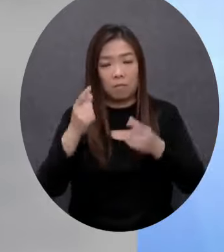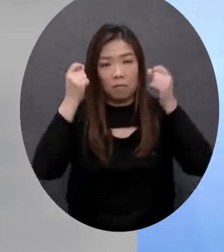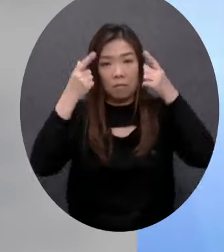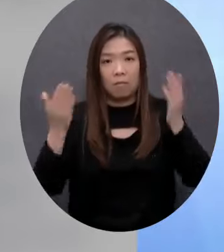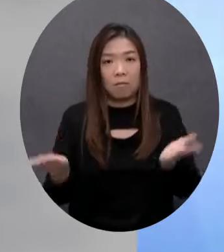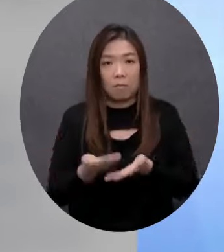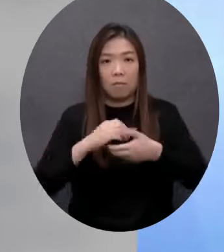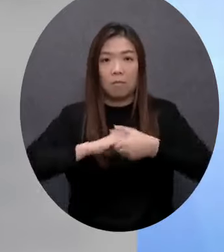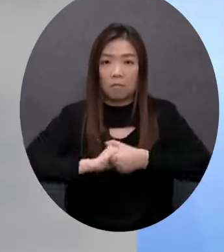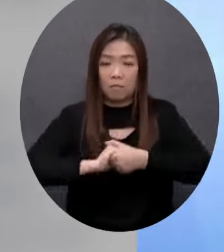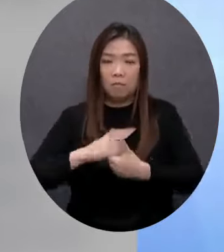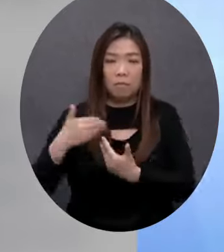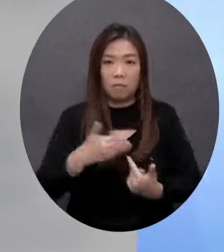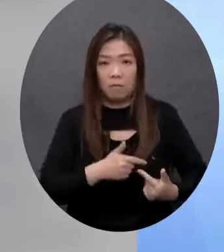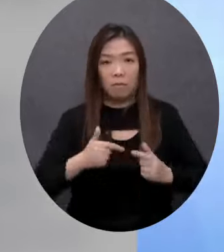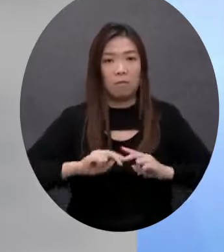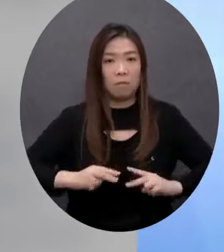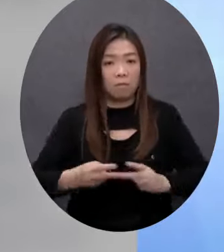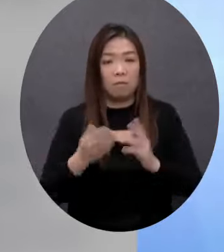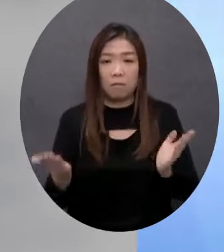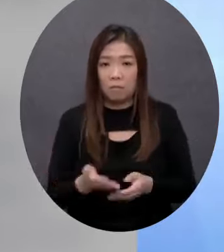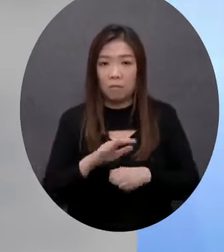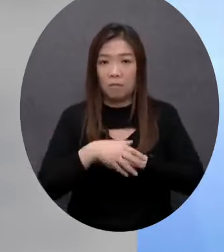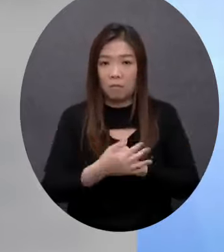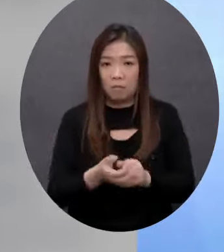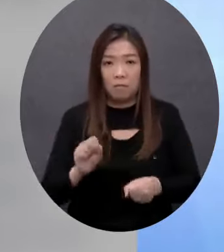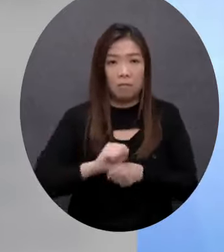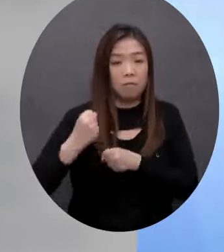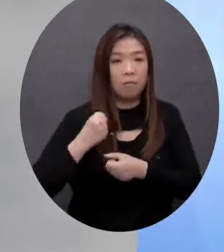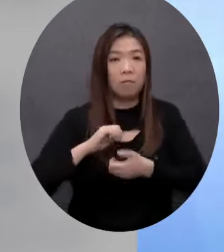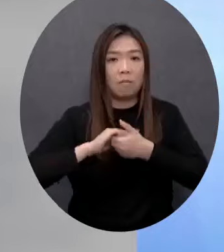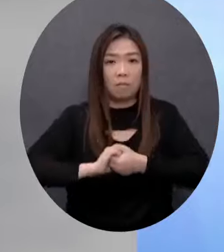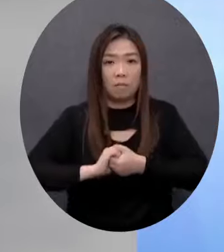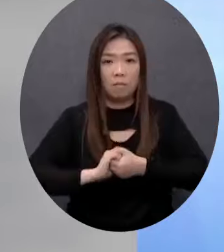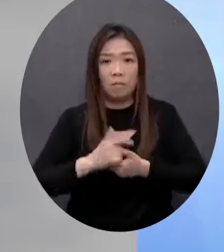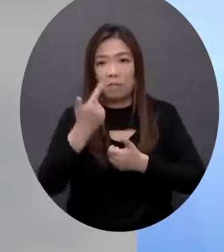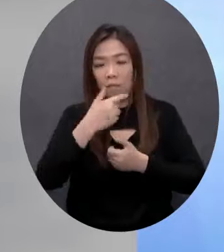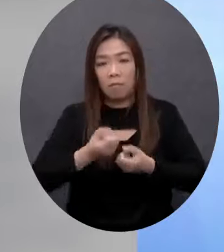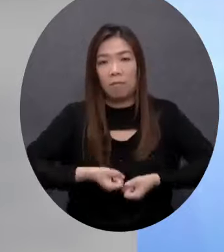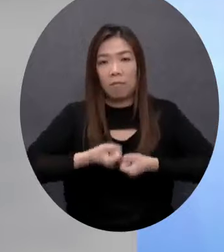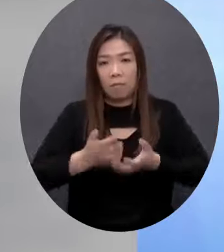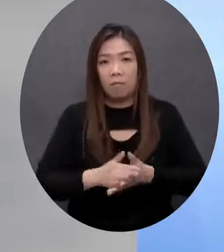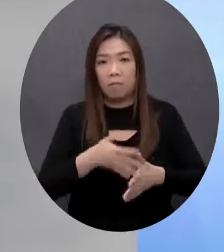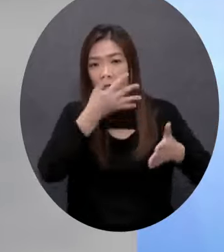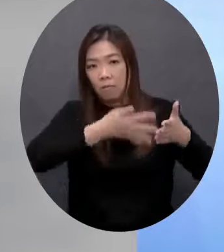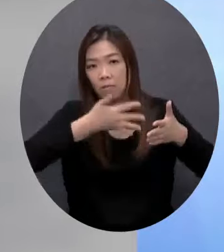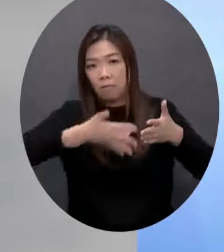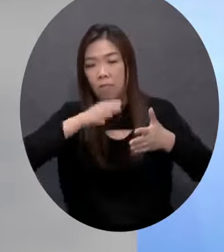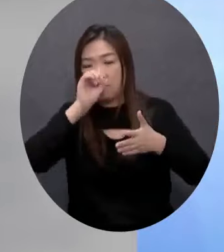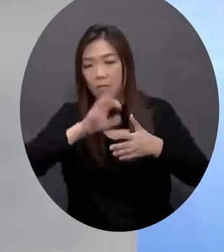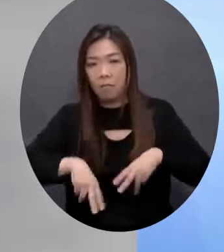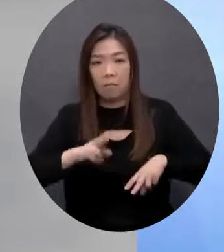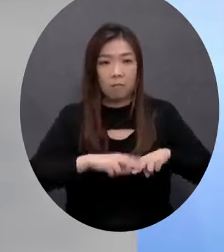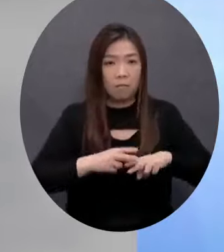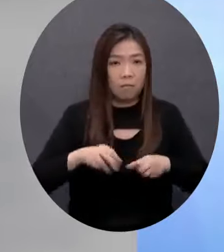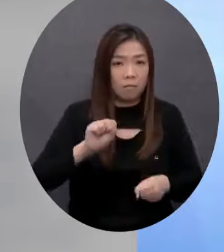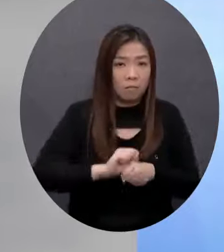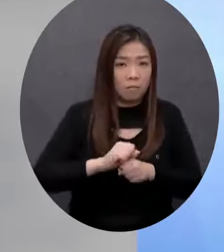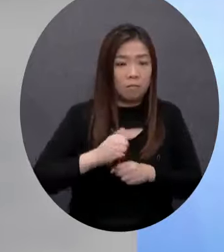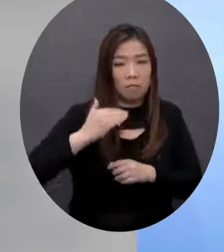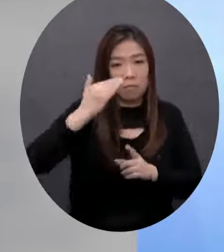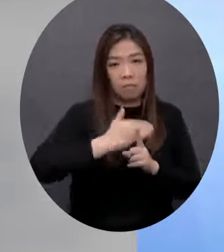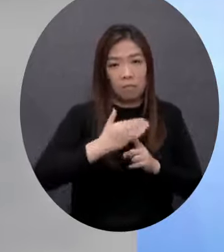系不断发展，为促进世界加强合作作出新贡献。 文章話：中國將會擴大高水平